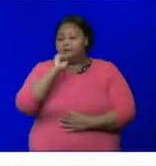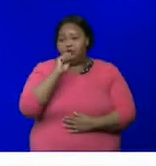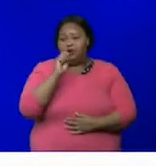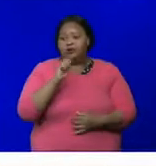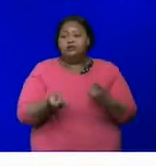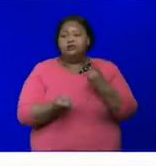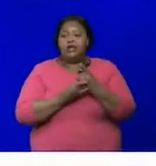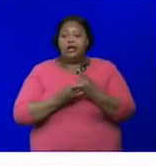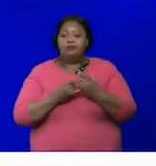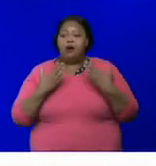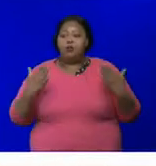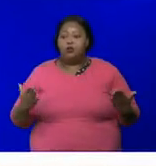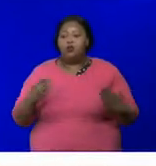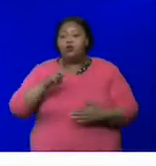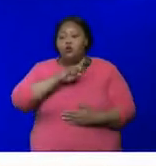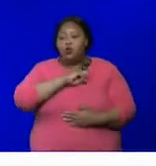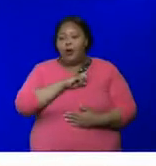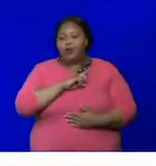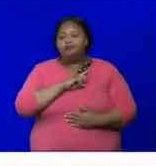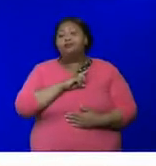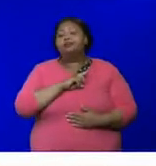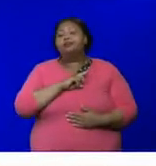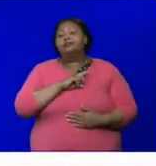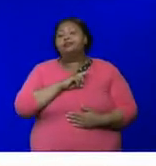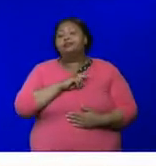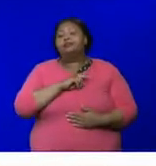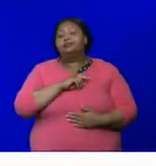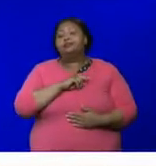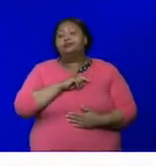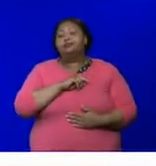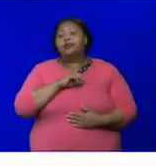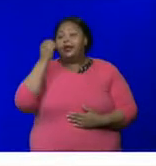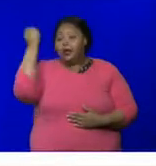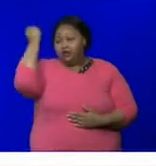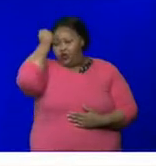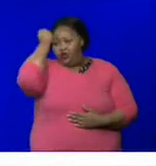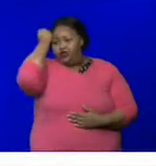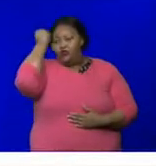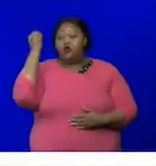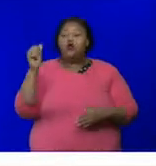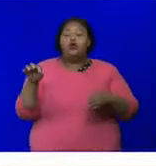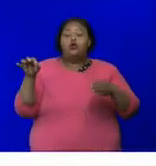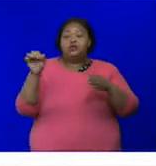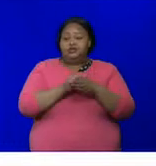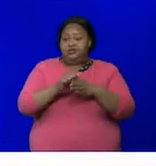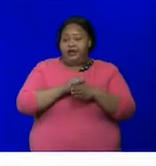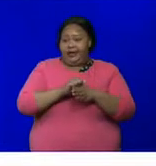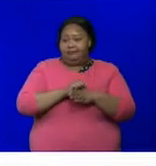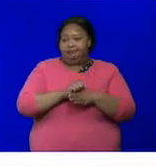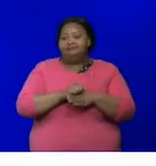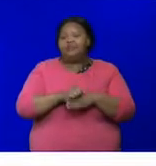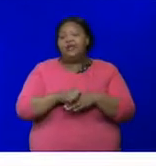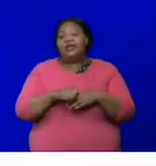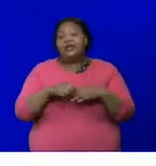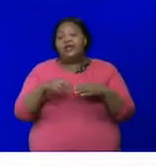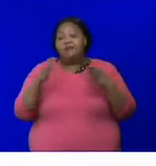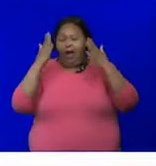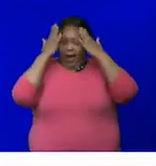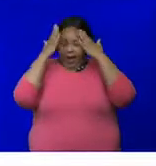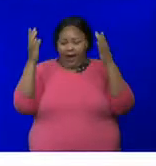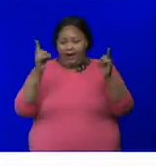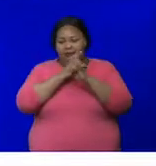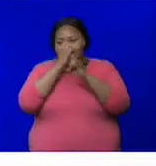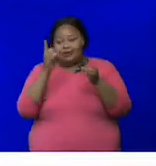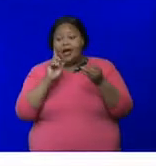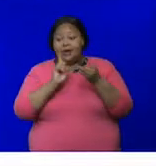it's more than just training your body, also train your mind. Also so okay uqala uyakusita ukuthi uhlale ufit, you healthy. Kwesibili